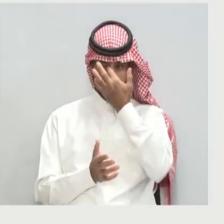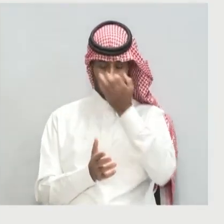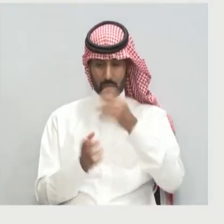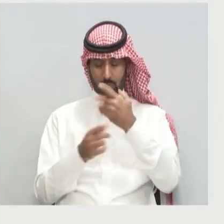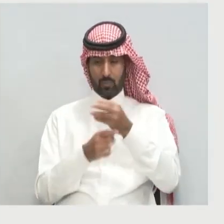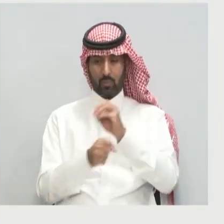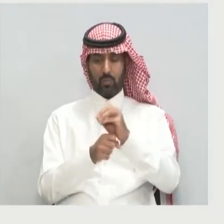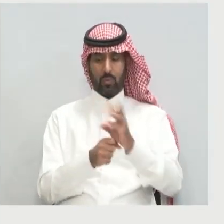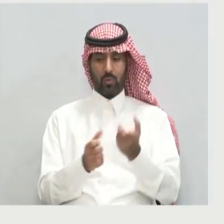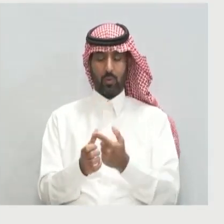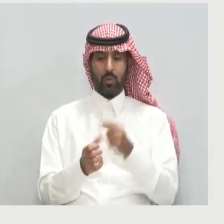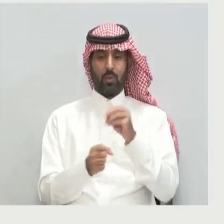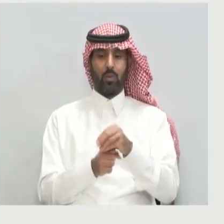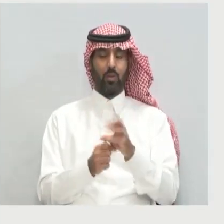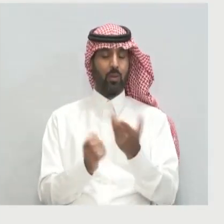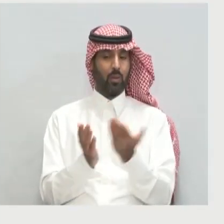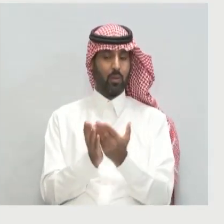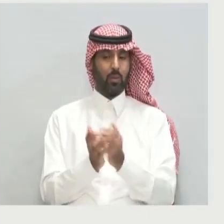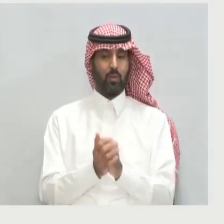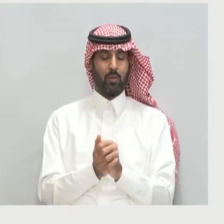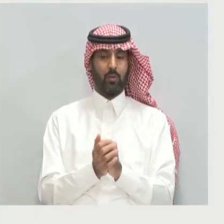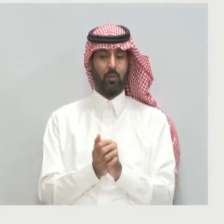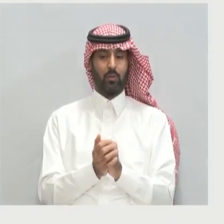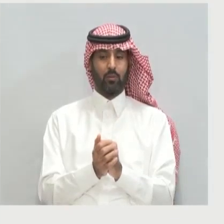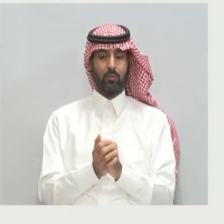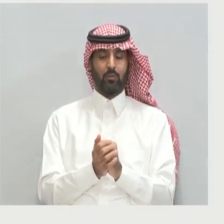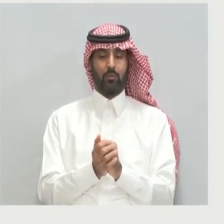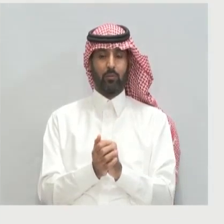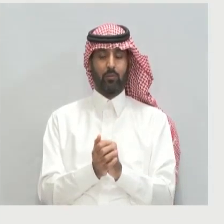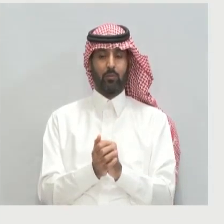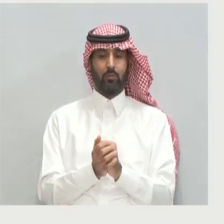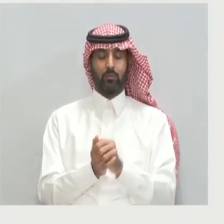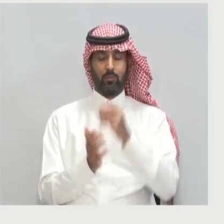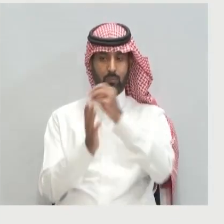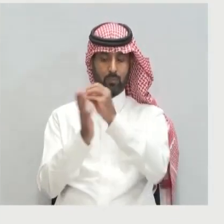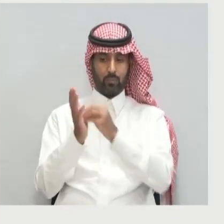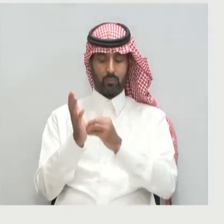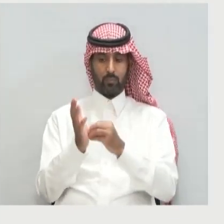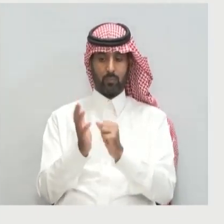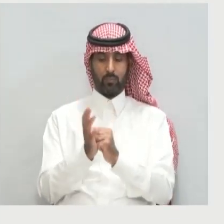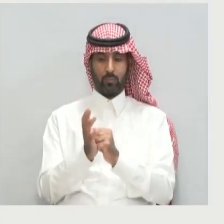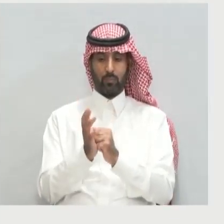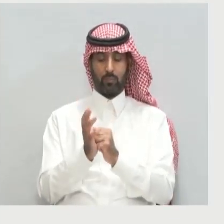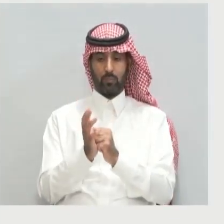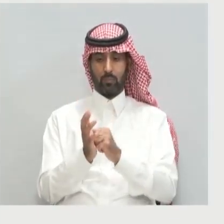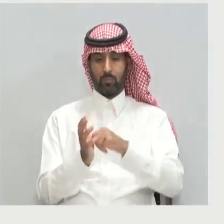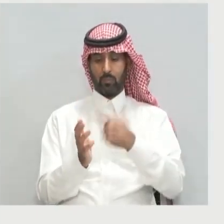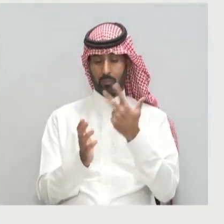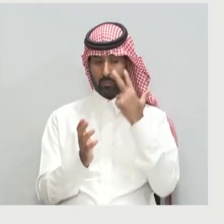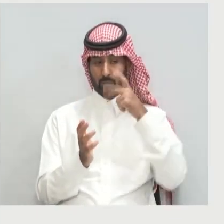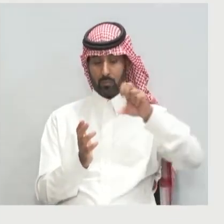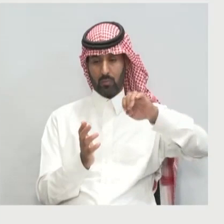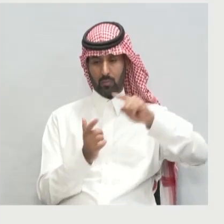ماذا تعلمنا في هذا الدرس تعلمنا في هذا الدرس بعض النقاط في مشروع الوحده الثانيه